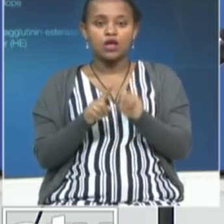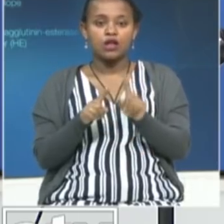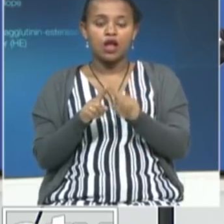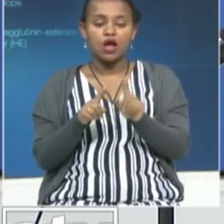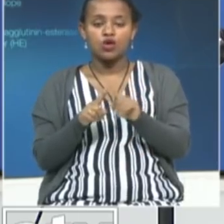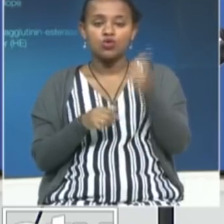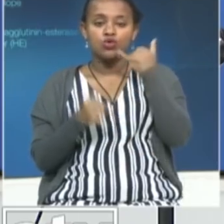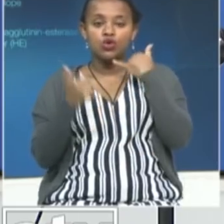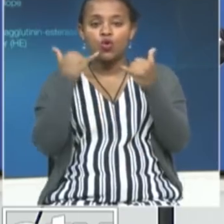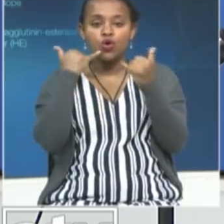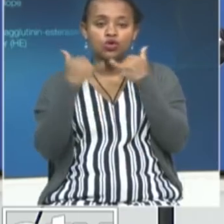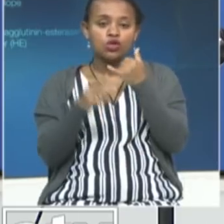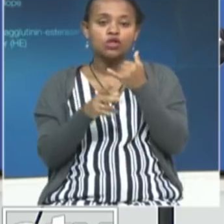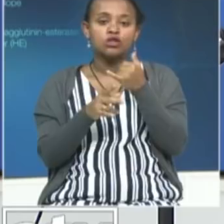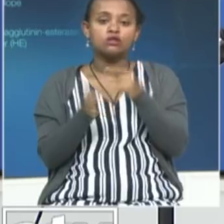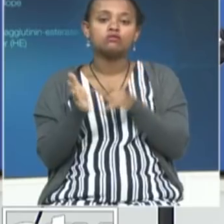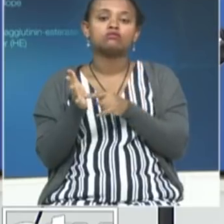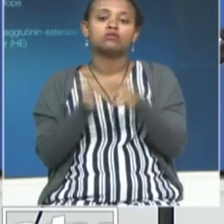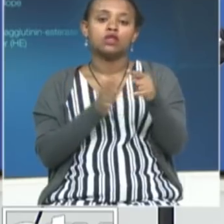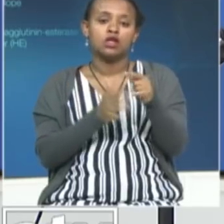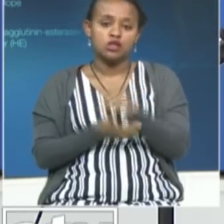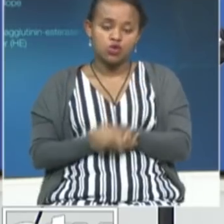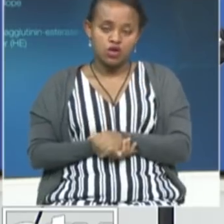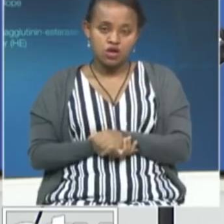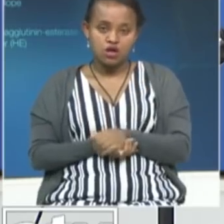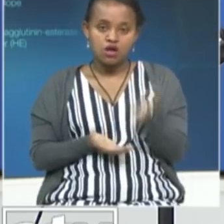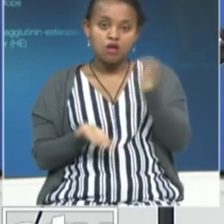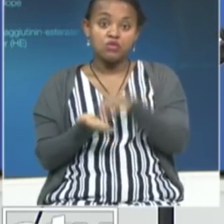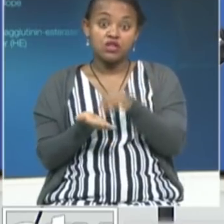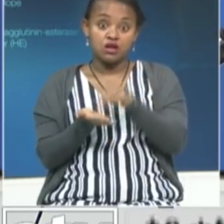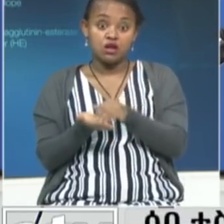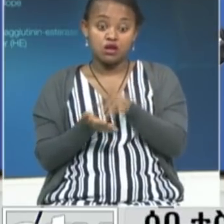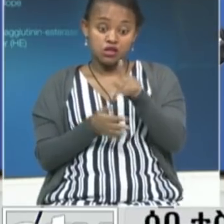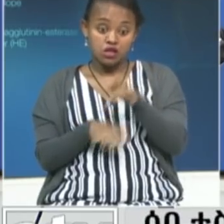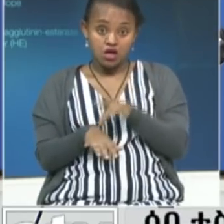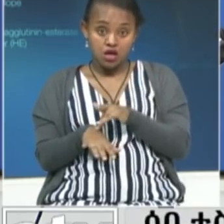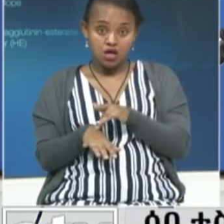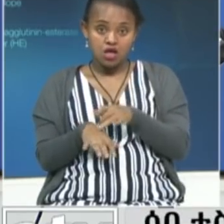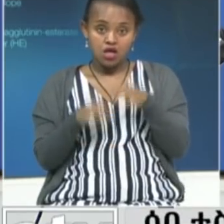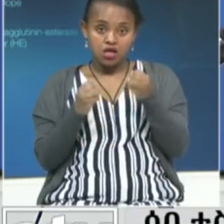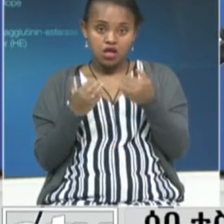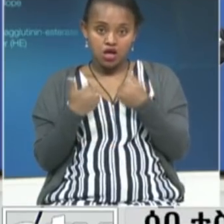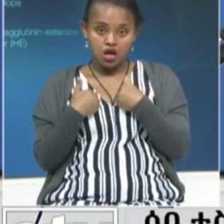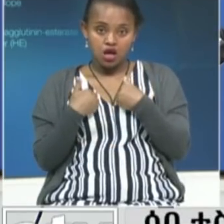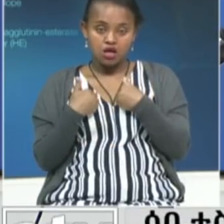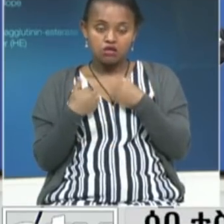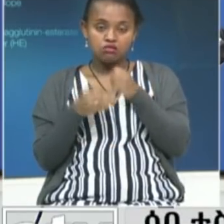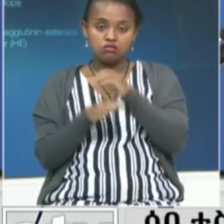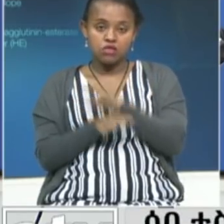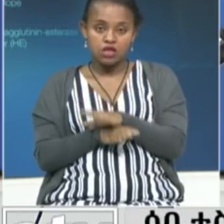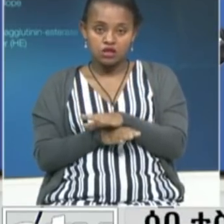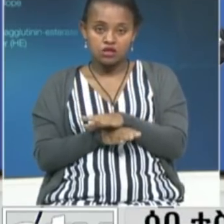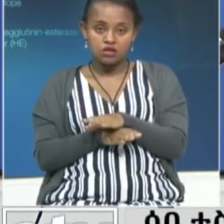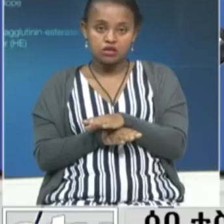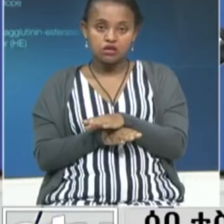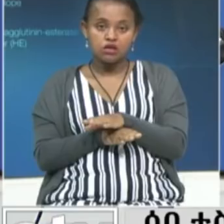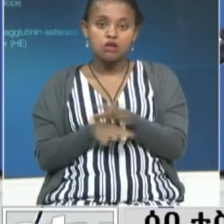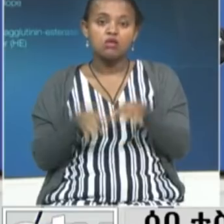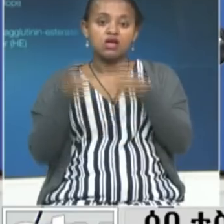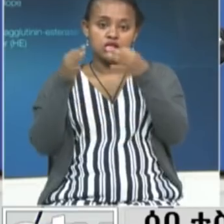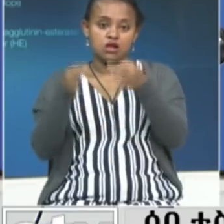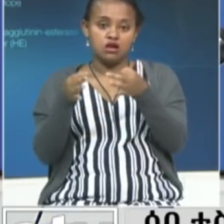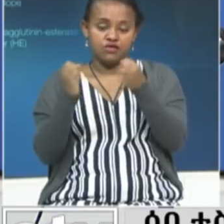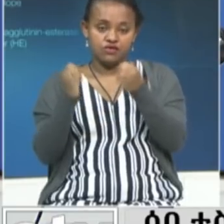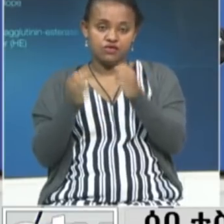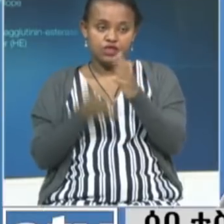የተለያዩ ደዋዮቻችን ገልጸውልናል በተደጋጋሚ። ስለዚህ እዛ ላይ ጠንከር ያለ መልእክት ማስተላለፍ የሚያስፈልግ ይመስለኛል። አዎ